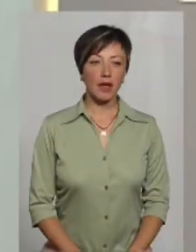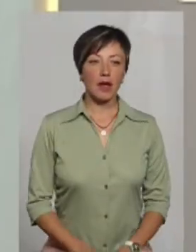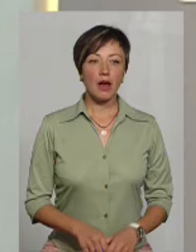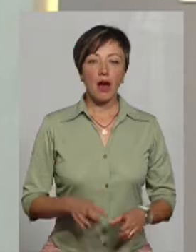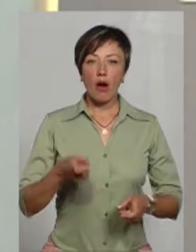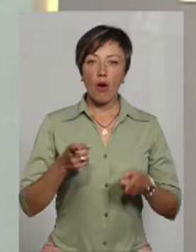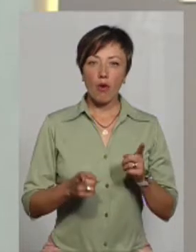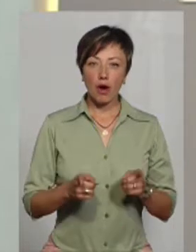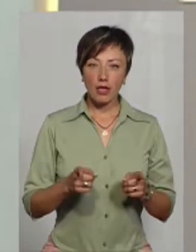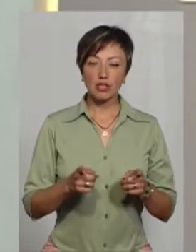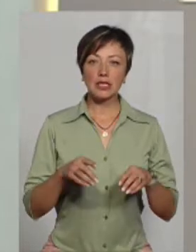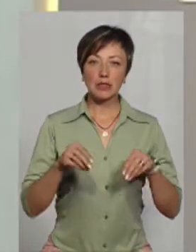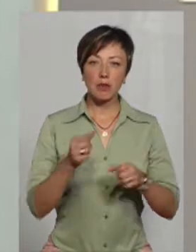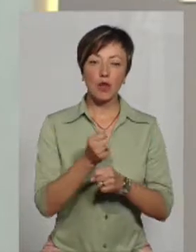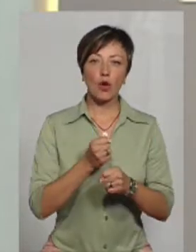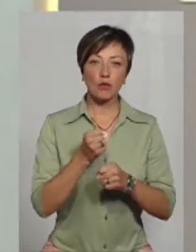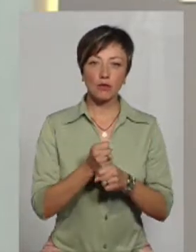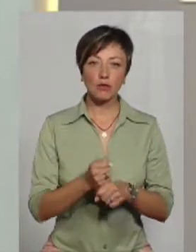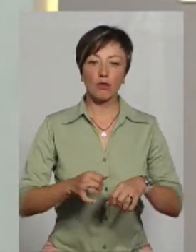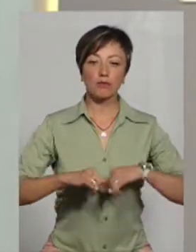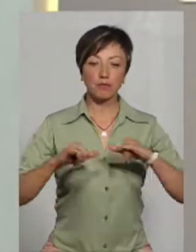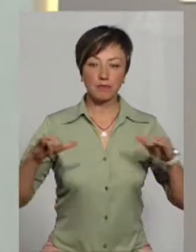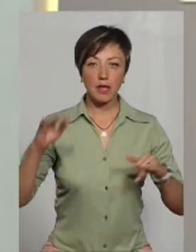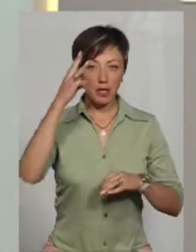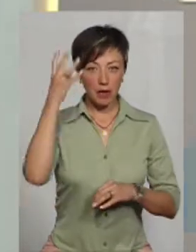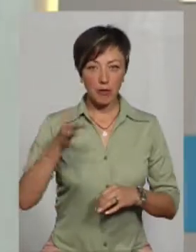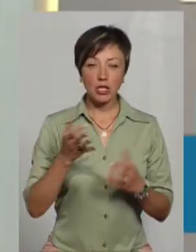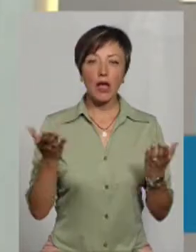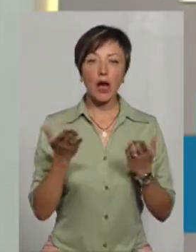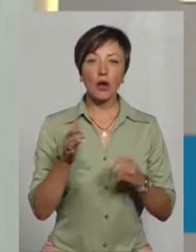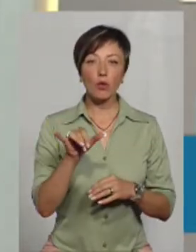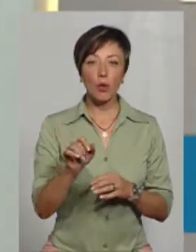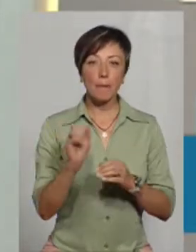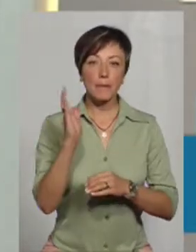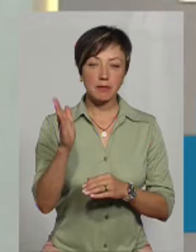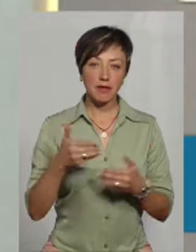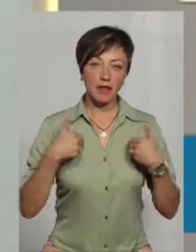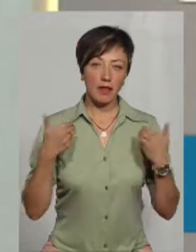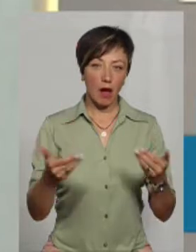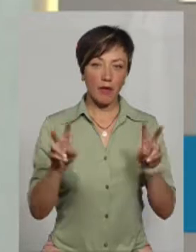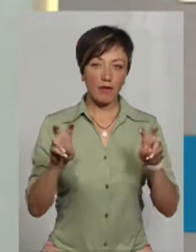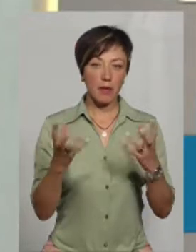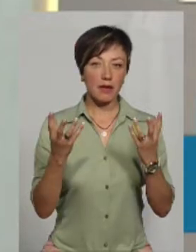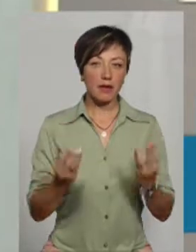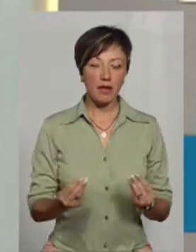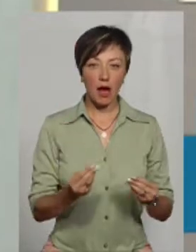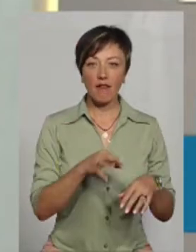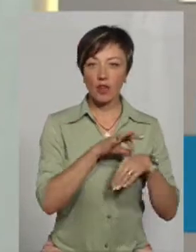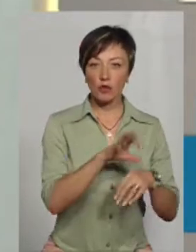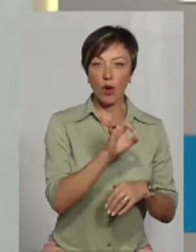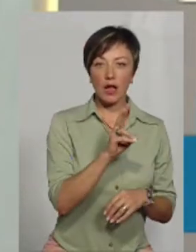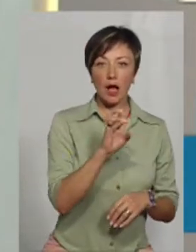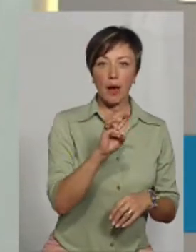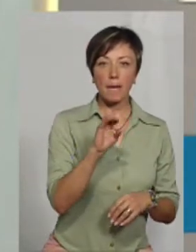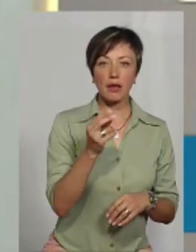Органічне землеробство набирає обертів на Хмельниччині. Які у нього перспективи? Усіх вітаємо у темі дня. Мене звати Олена Кам'яняш.